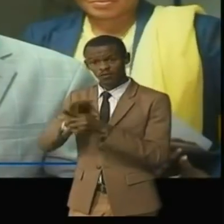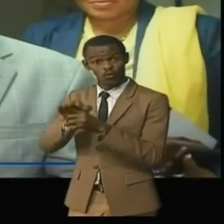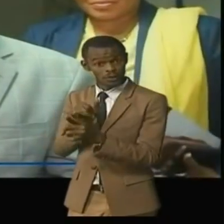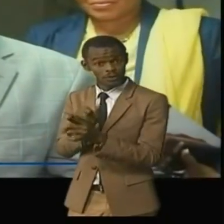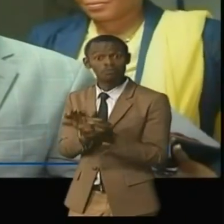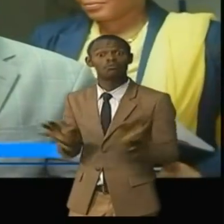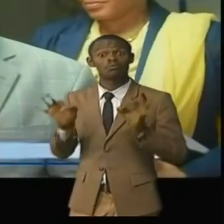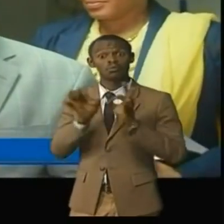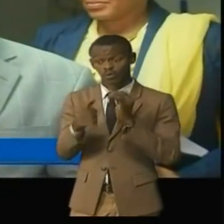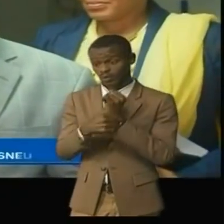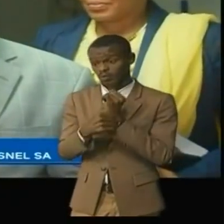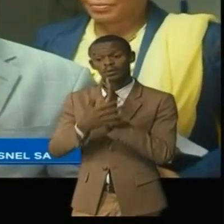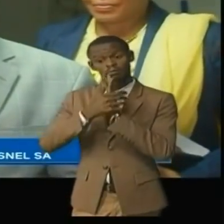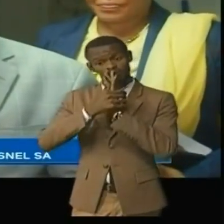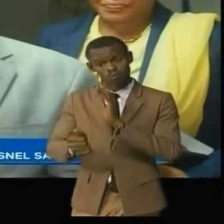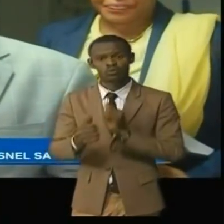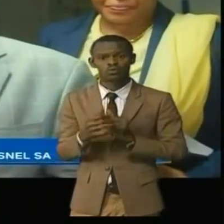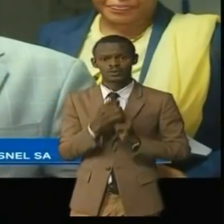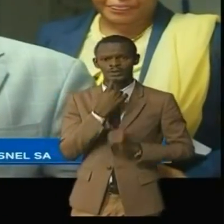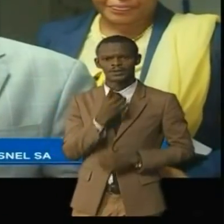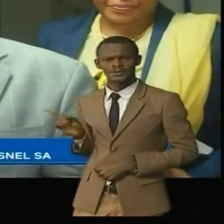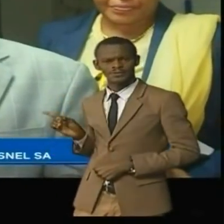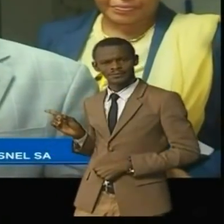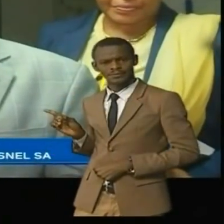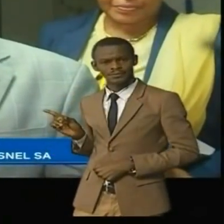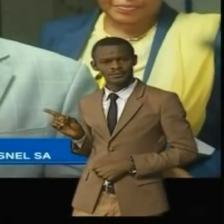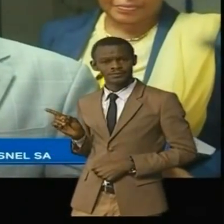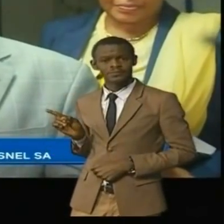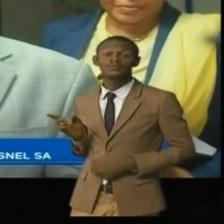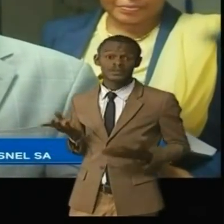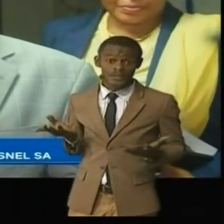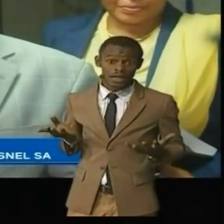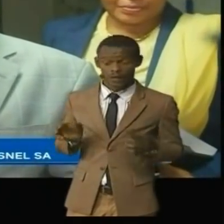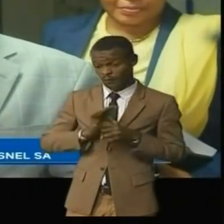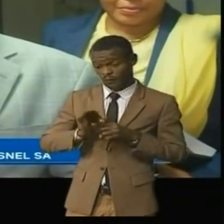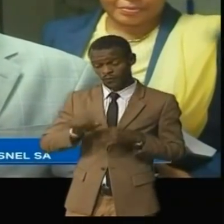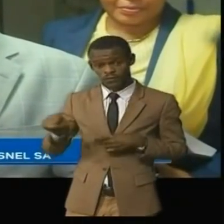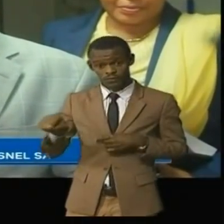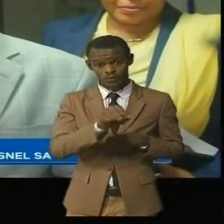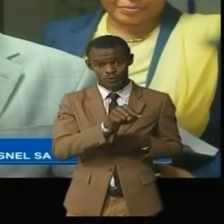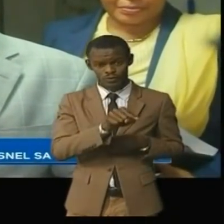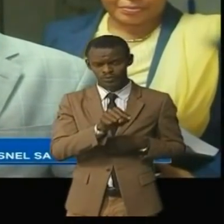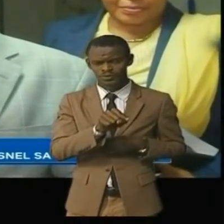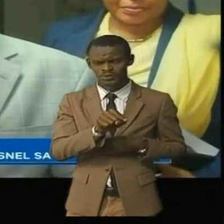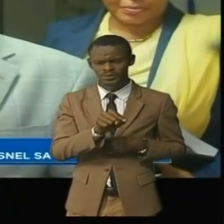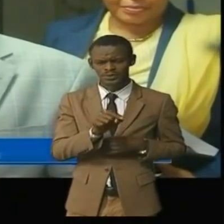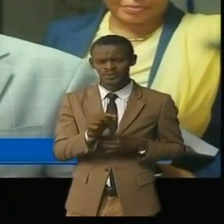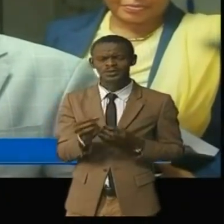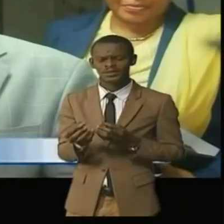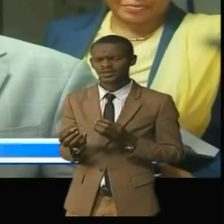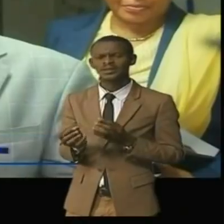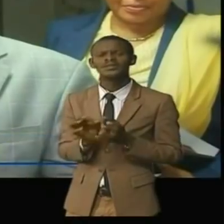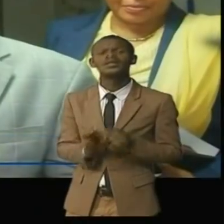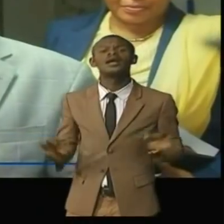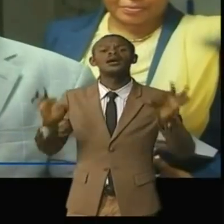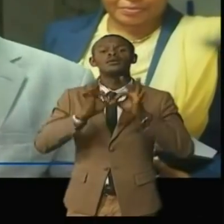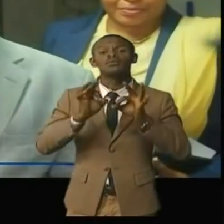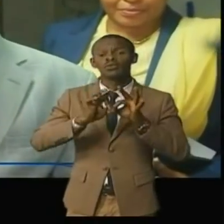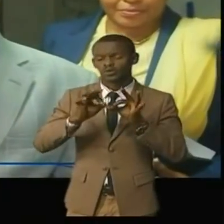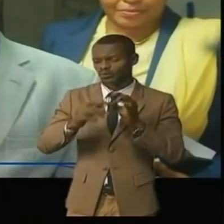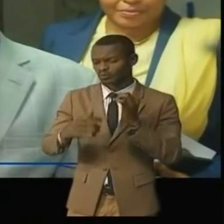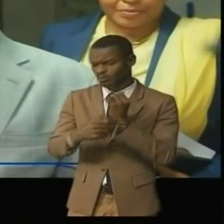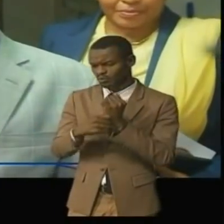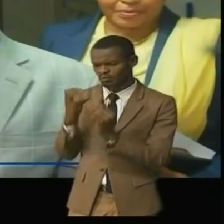sur les valeurs managériales et aussi sur la communication